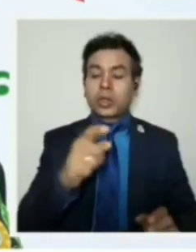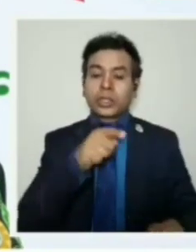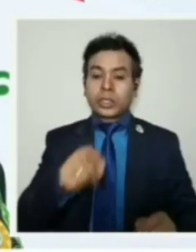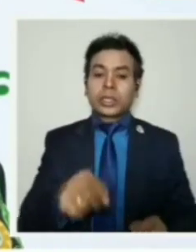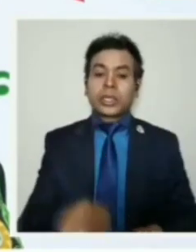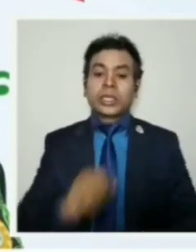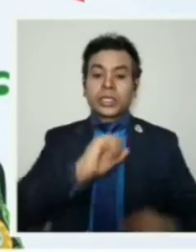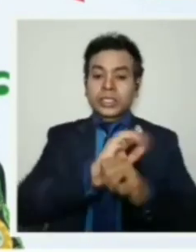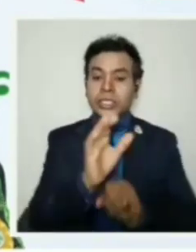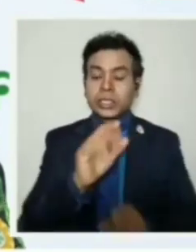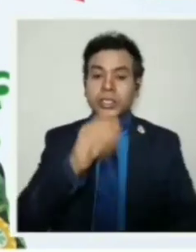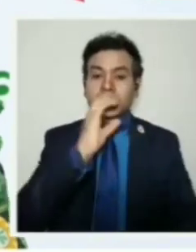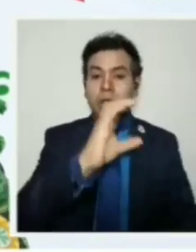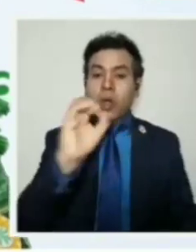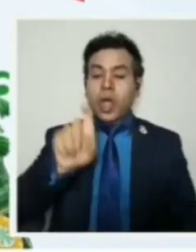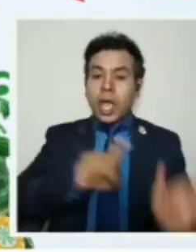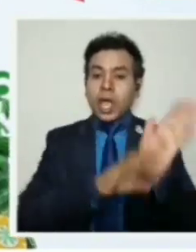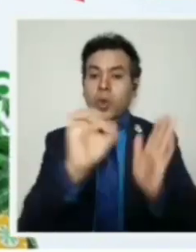coronatest.brac.net,